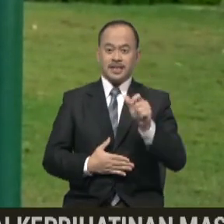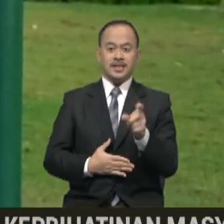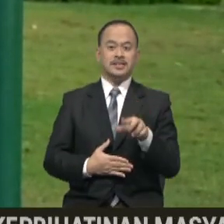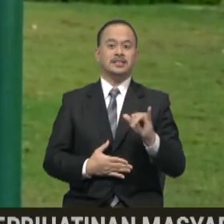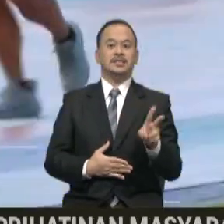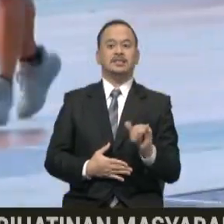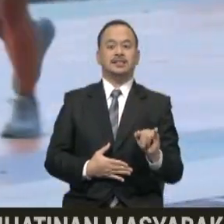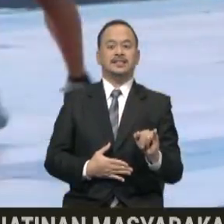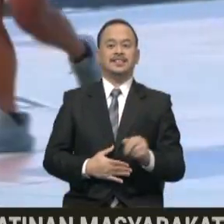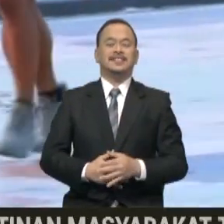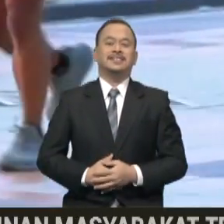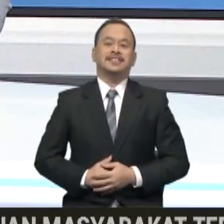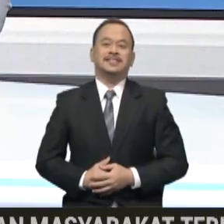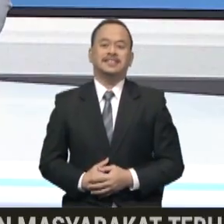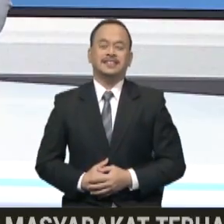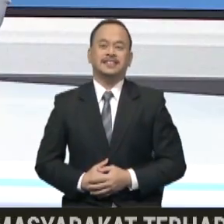RTB.